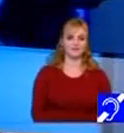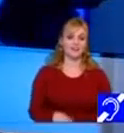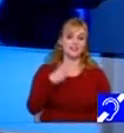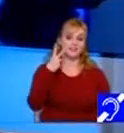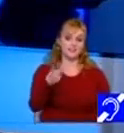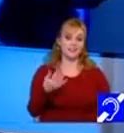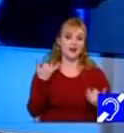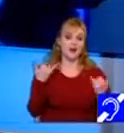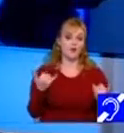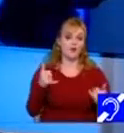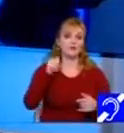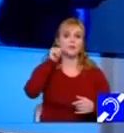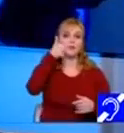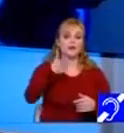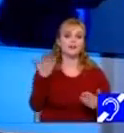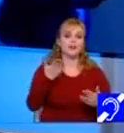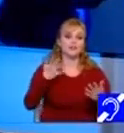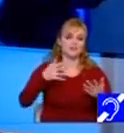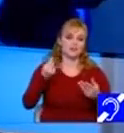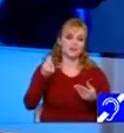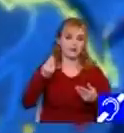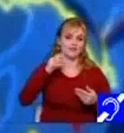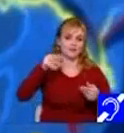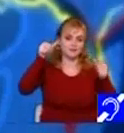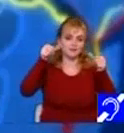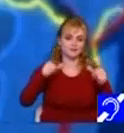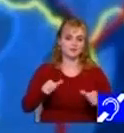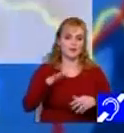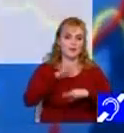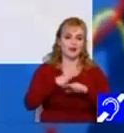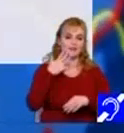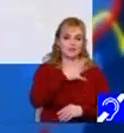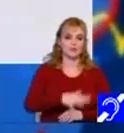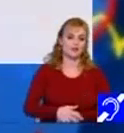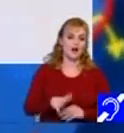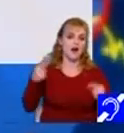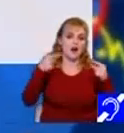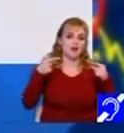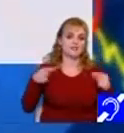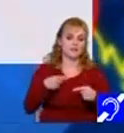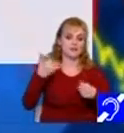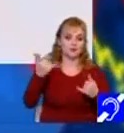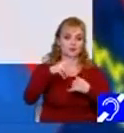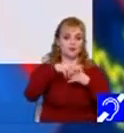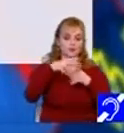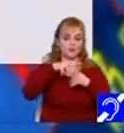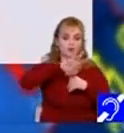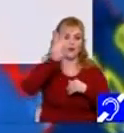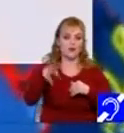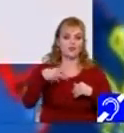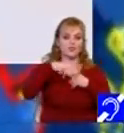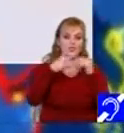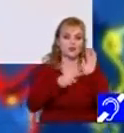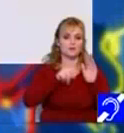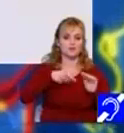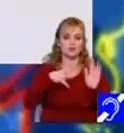Să vedem acum cotațiile principalelor valute. Banca Națională a stabilit un curs oficial de 17 lei și 9